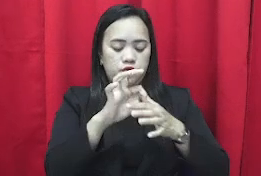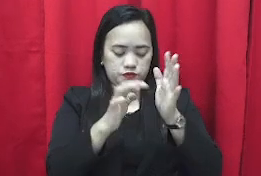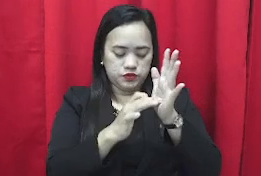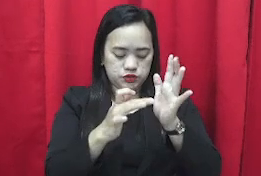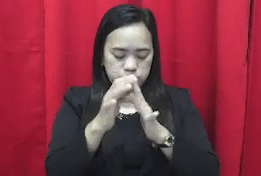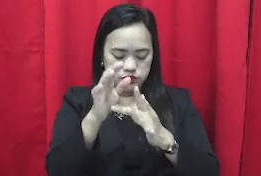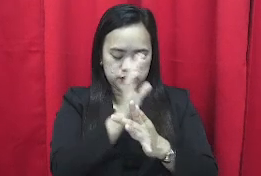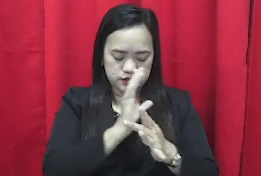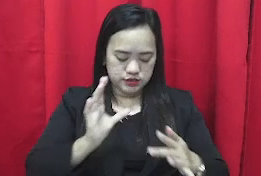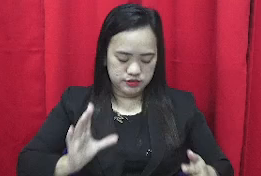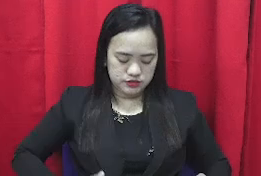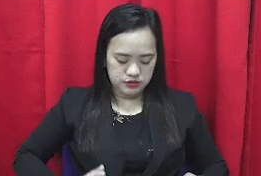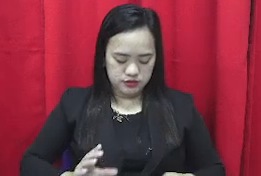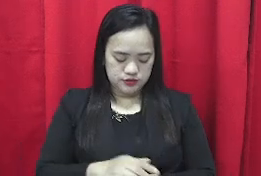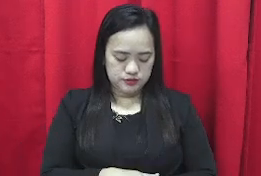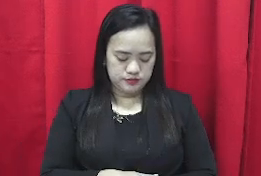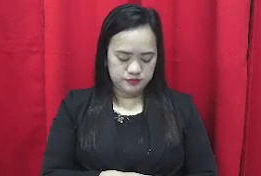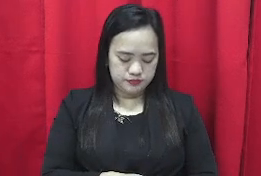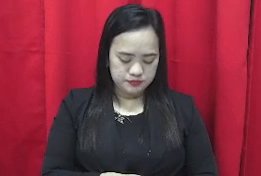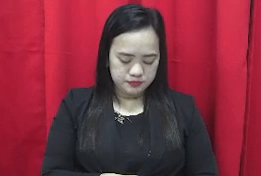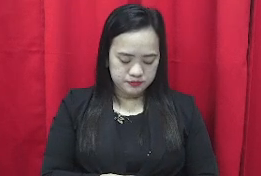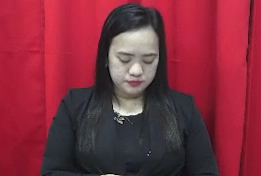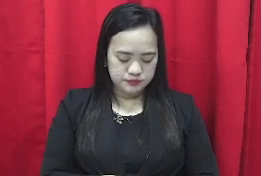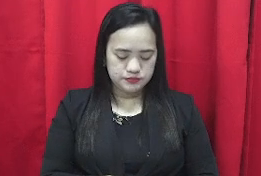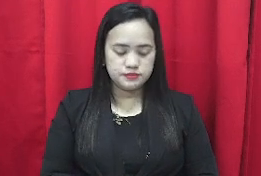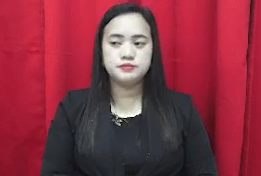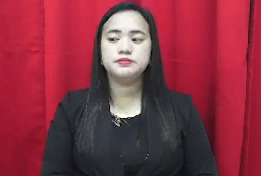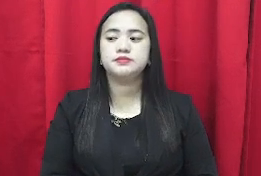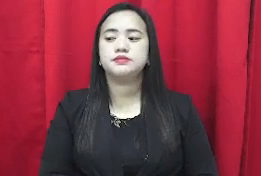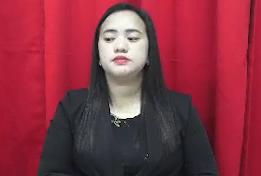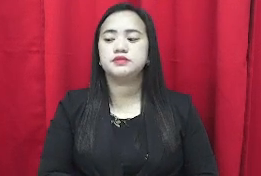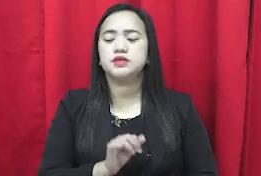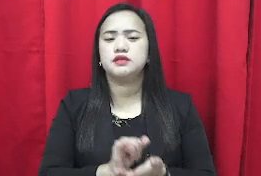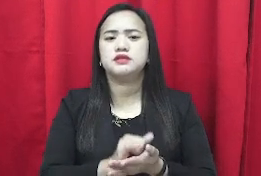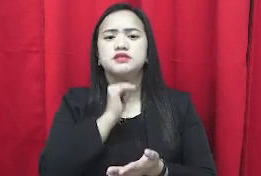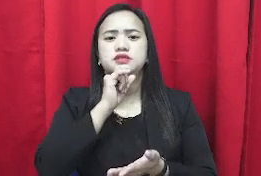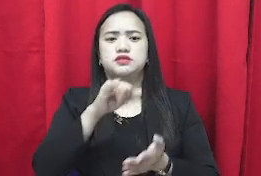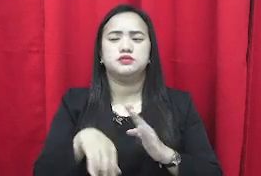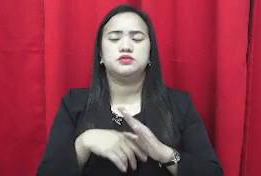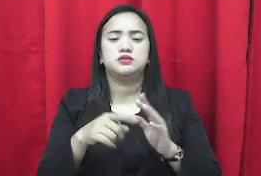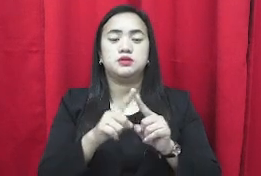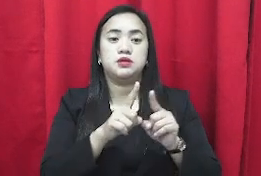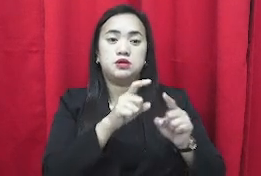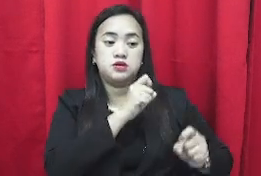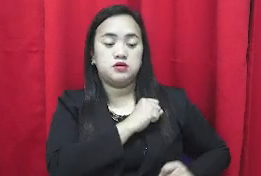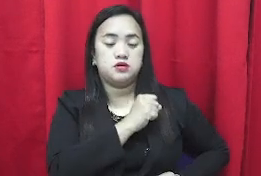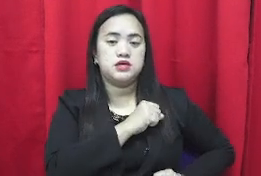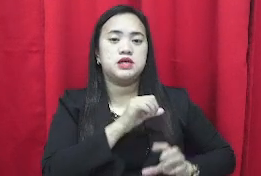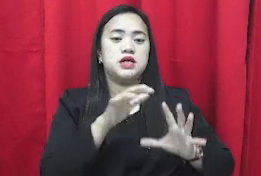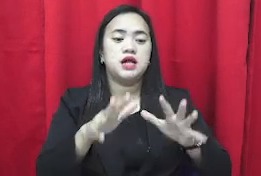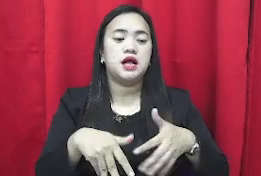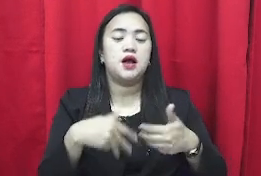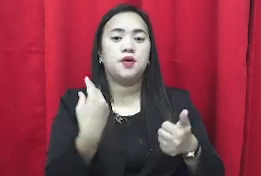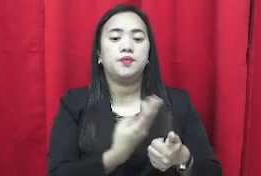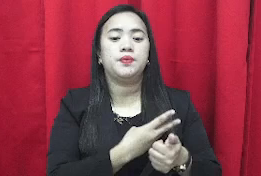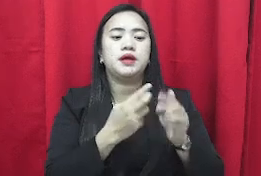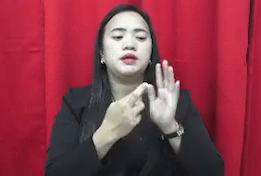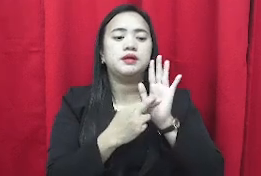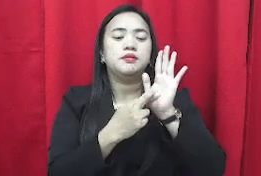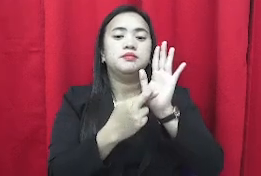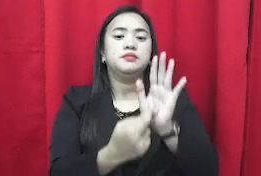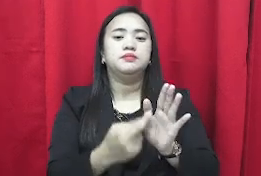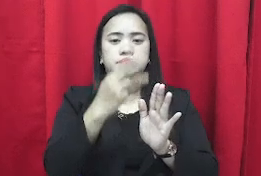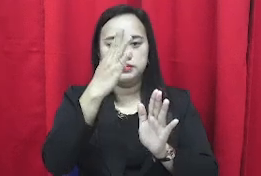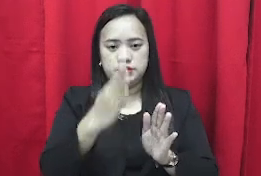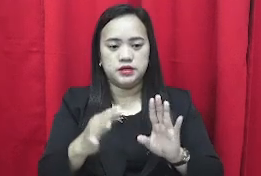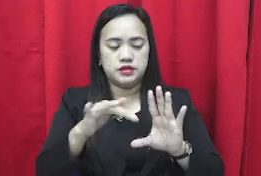naman natin pinag hindi lang natin Basta in-emphasize yung soldier na sundalo but we emphasize here How we represent the Lord Jesus